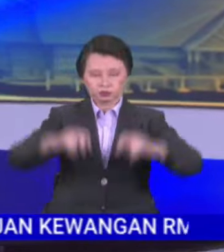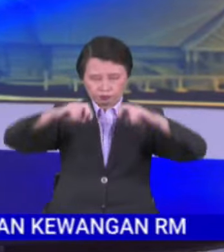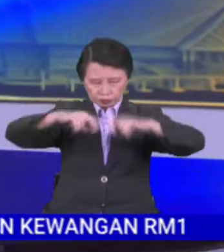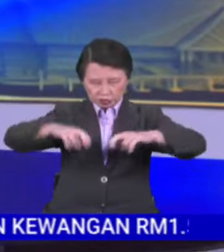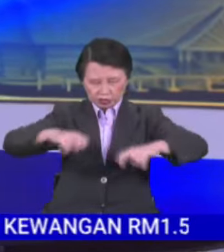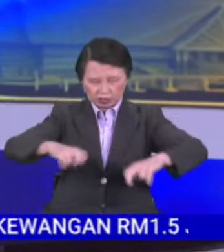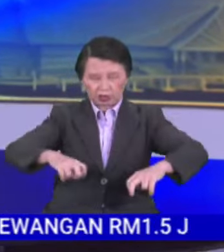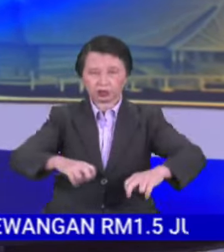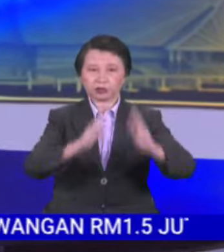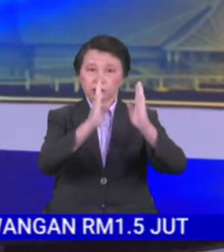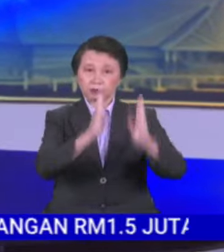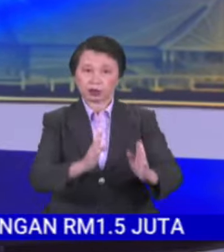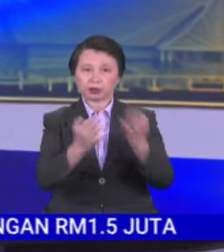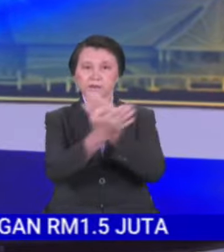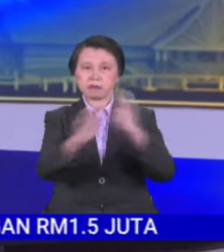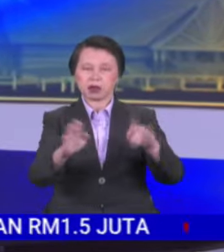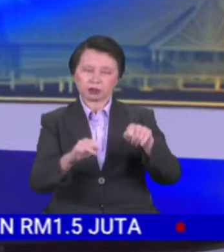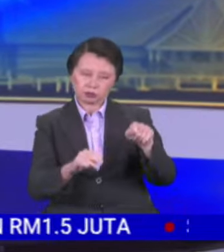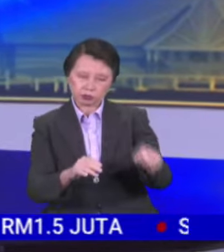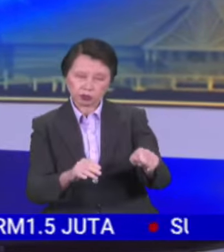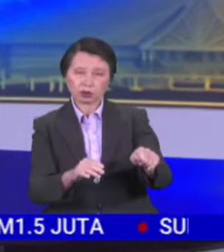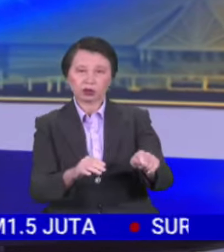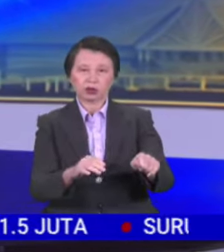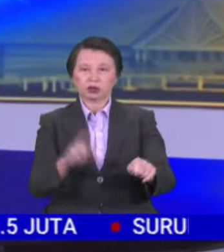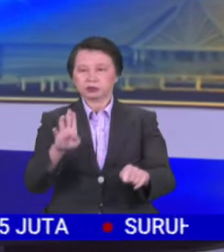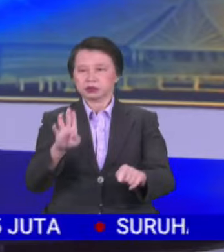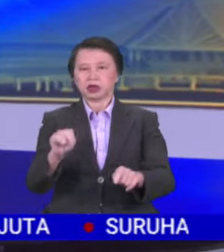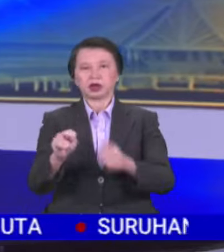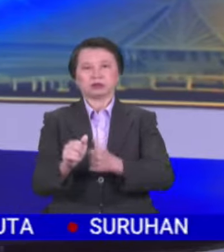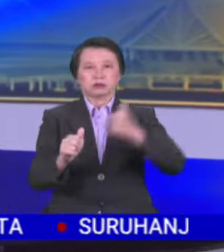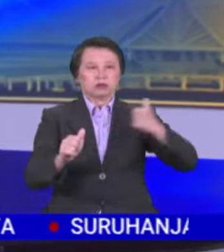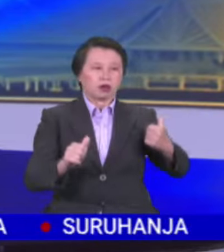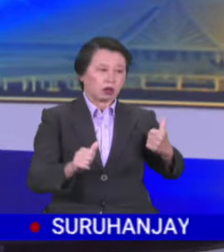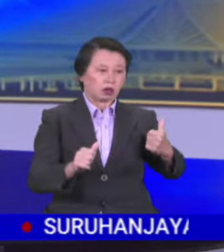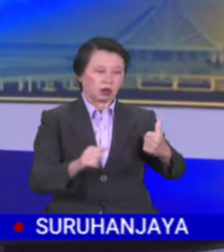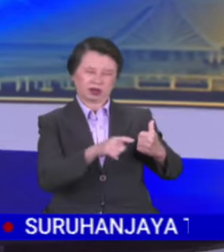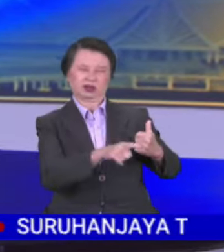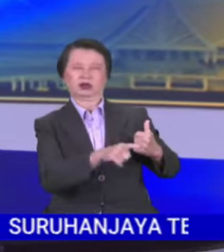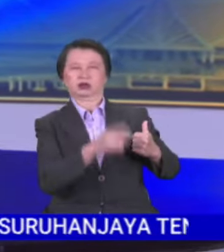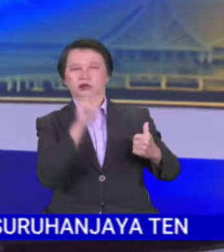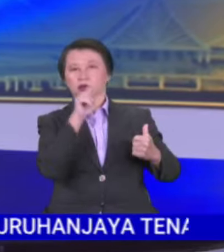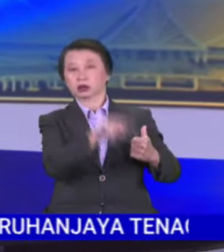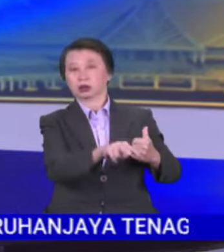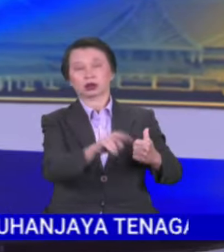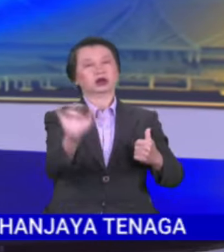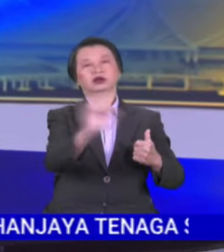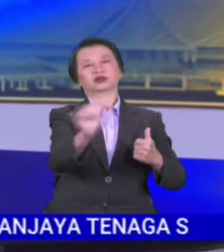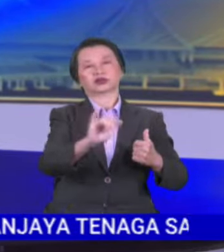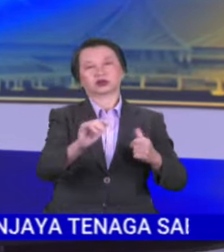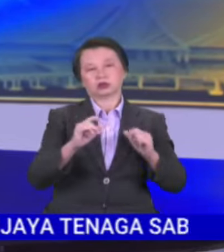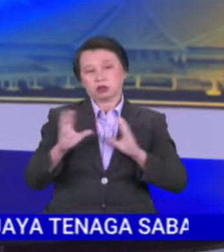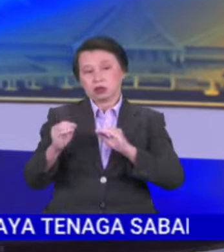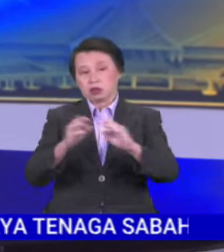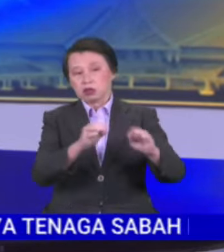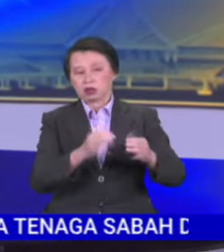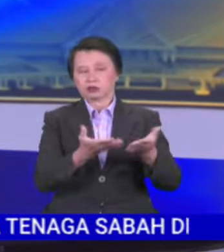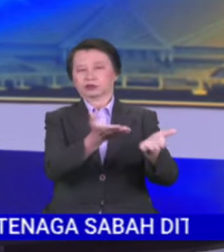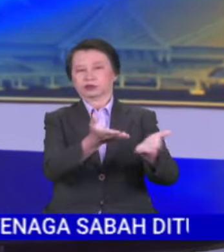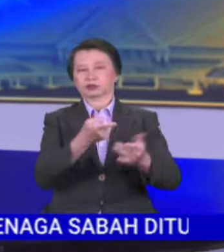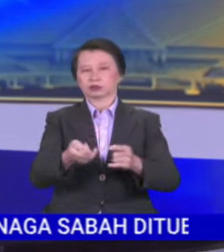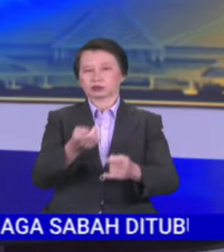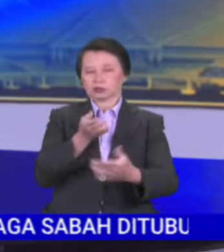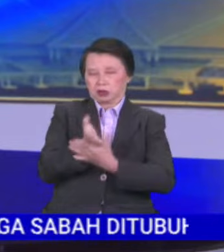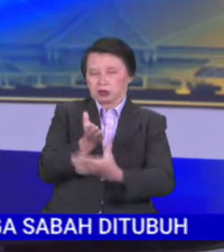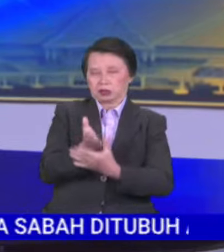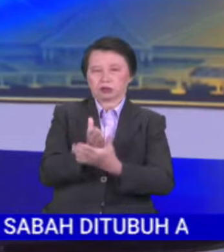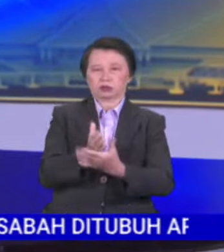Kajian yang dikeluarkan oleh badan-badan bebas yang mendakwa BN ketinggalan dalam pilihan raya kali ini dilihat sebagai propaganda dan perang